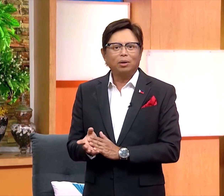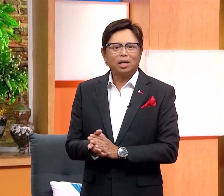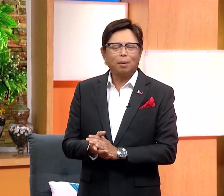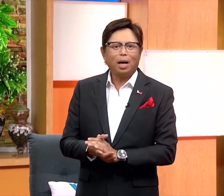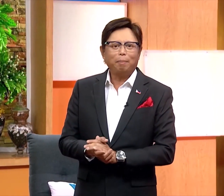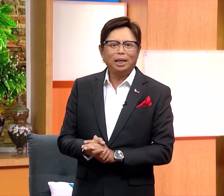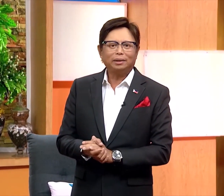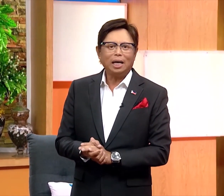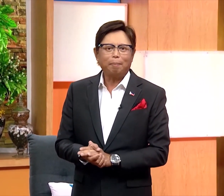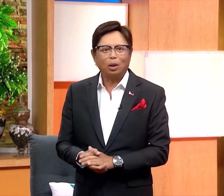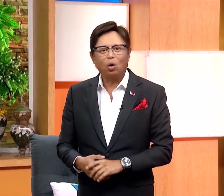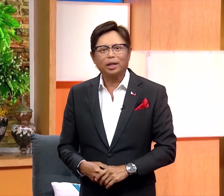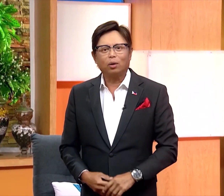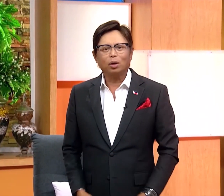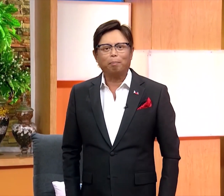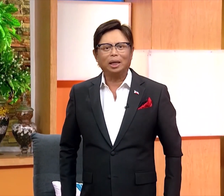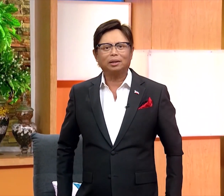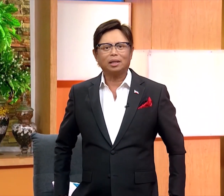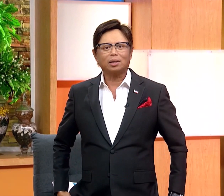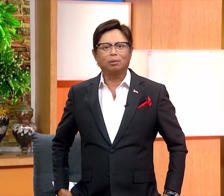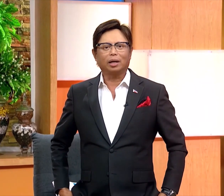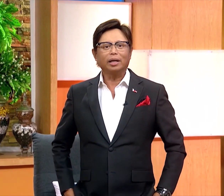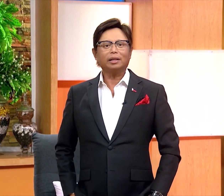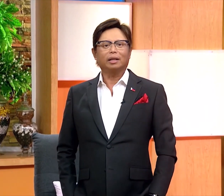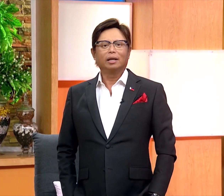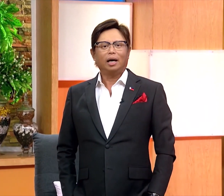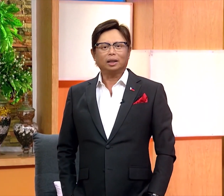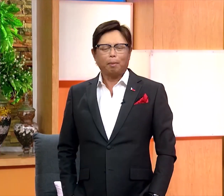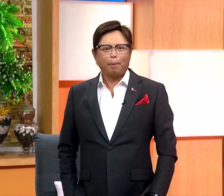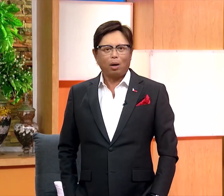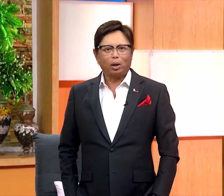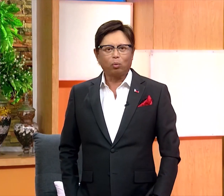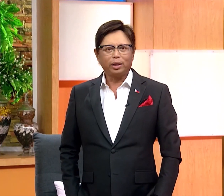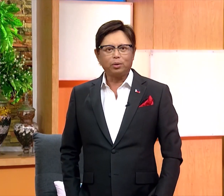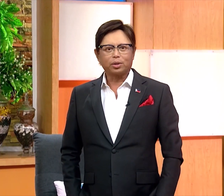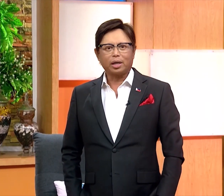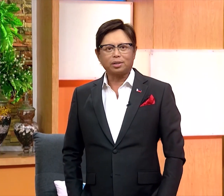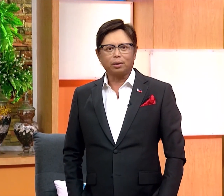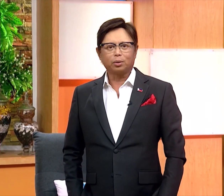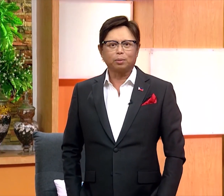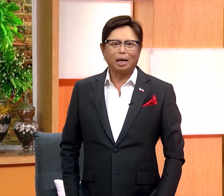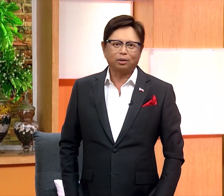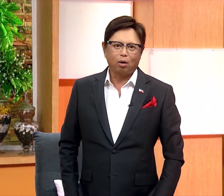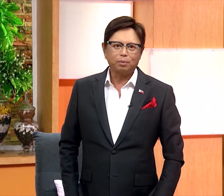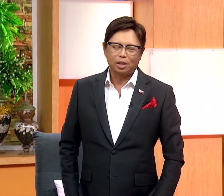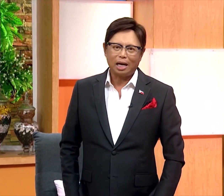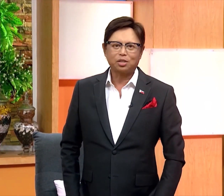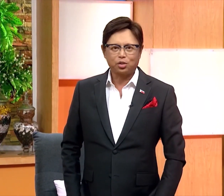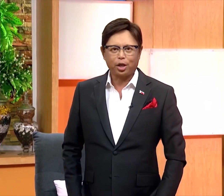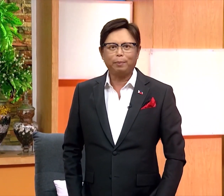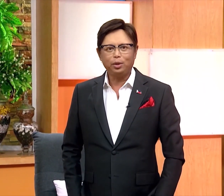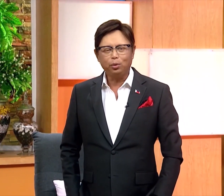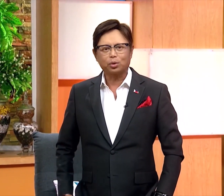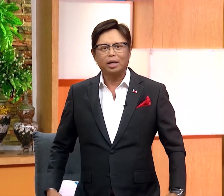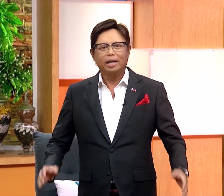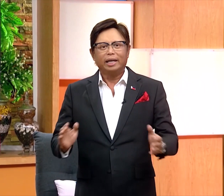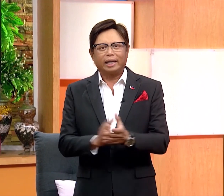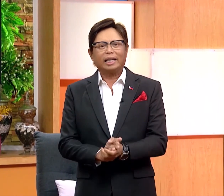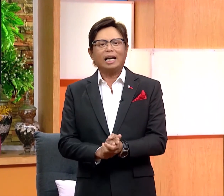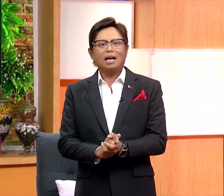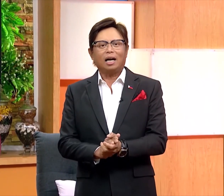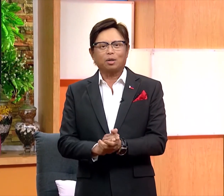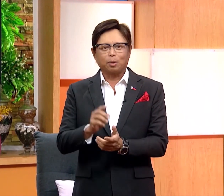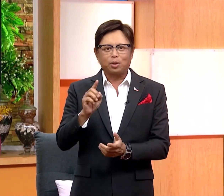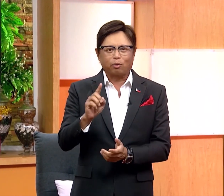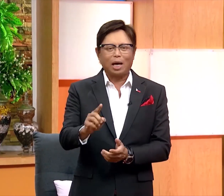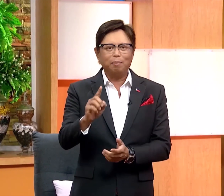Igan, mauna ka sa mga balita. Panoorin ang unang balita sa unang hirit at iba pang award-winning news ka sa youtube.com/GMA News.